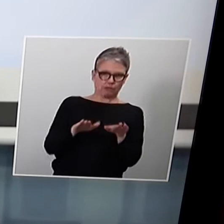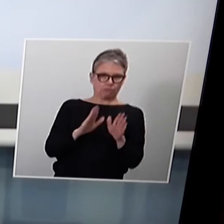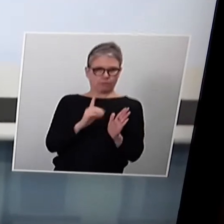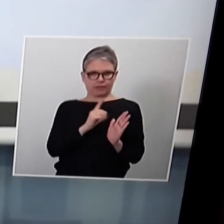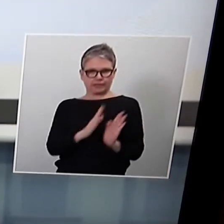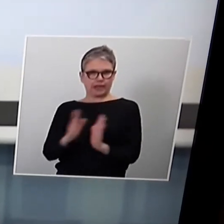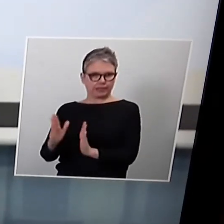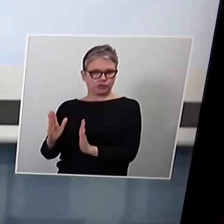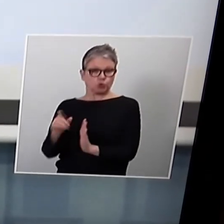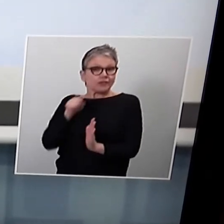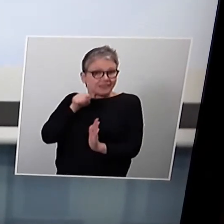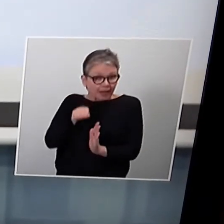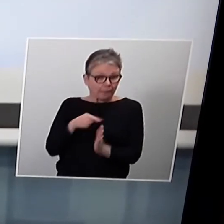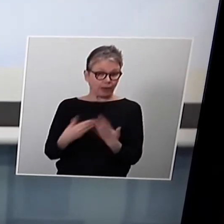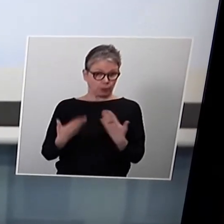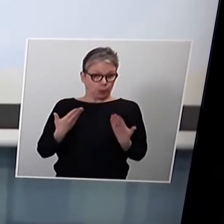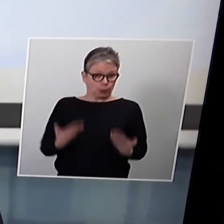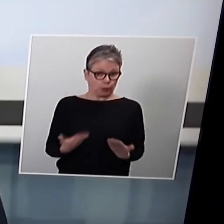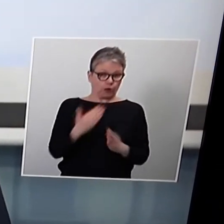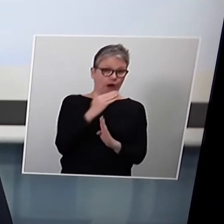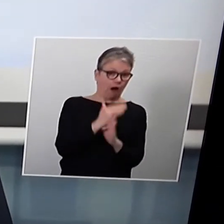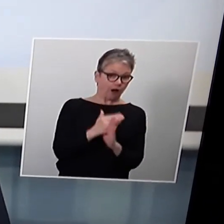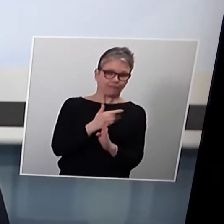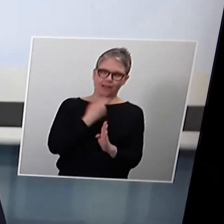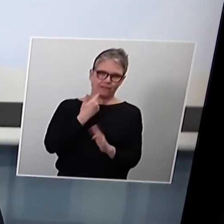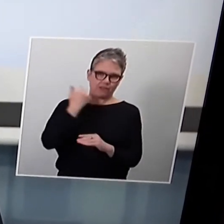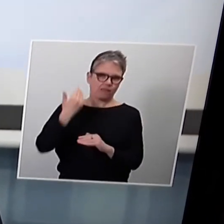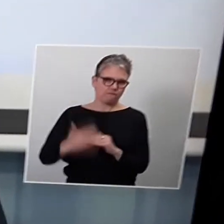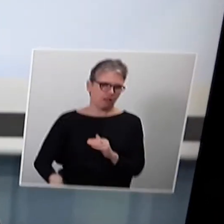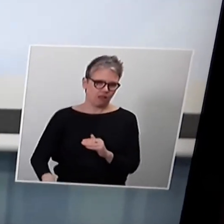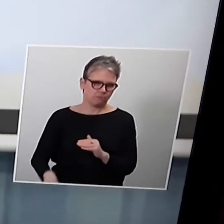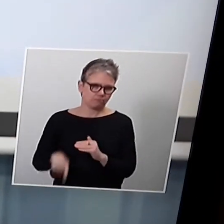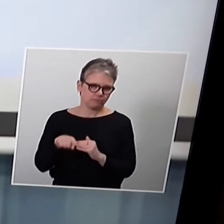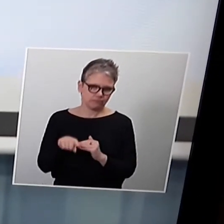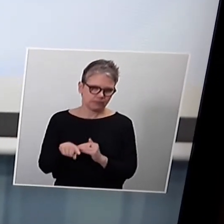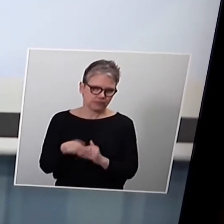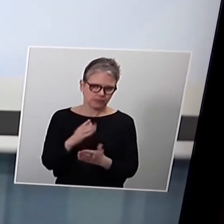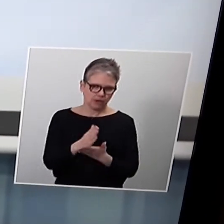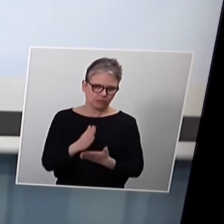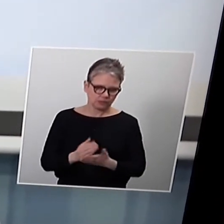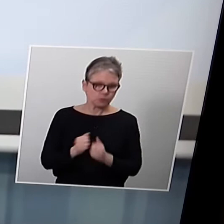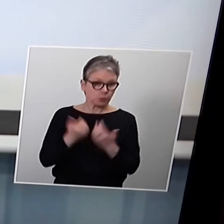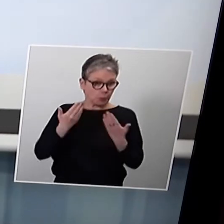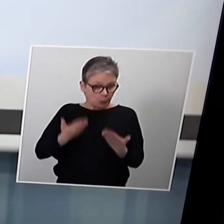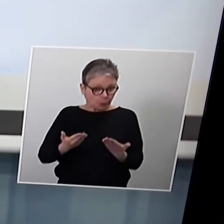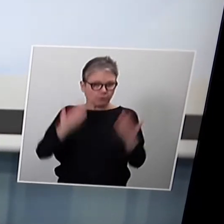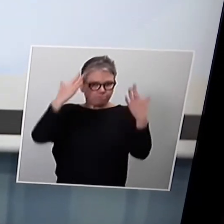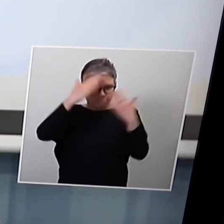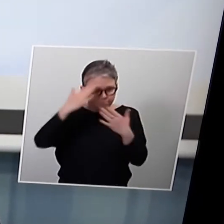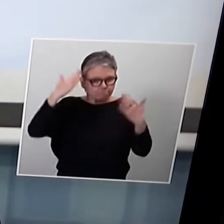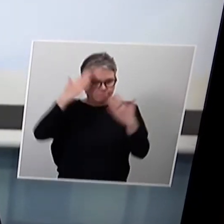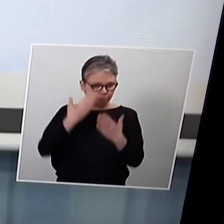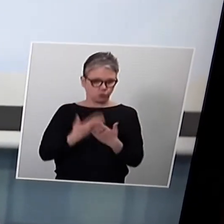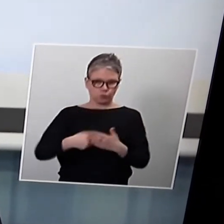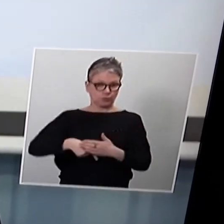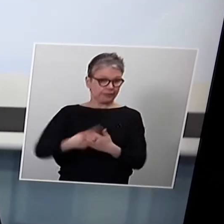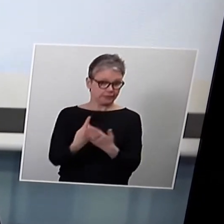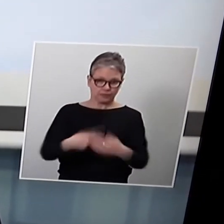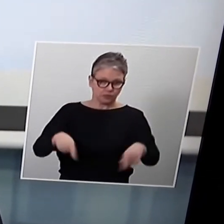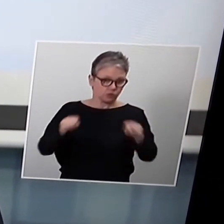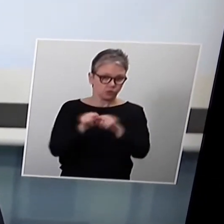työtä arviointia nyt tehdään. Ne ei ole vielä valmiita ne asiat, mutta koska niitä ei voida heti